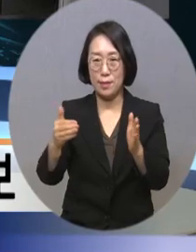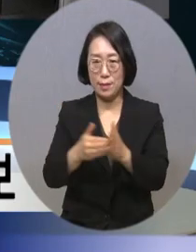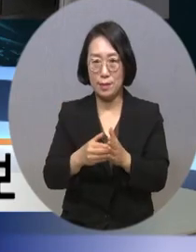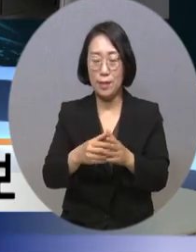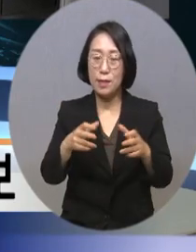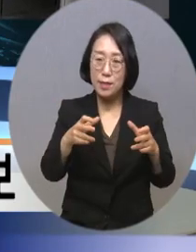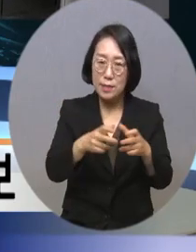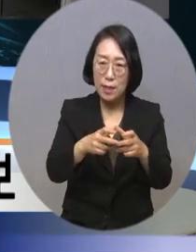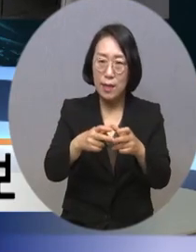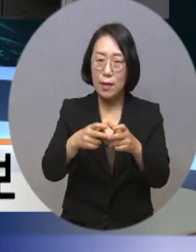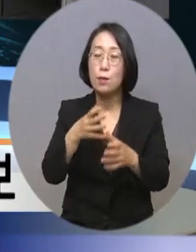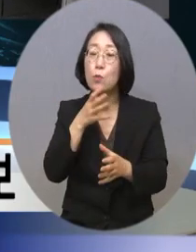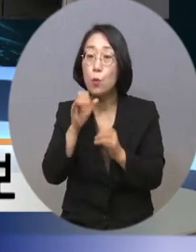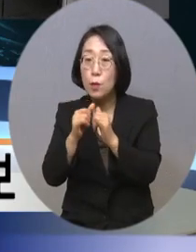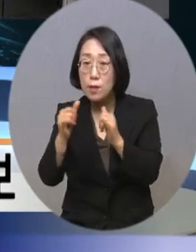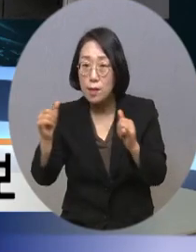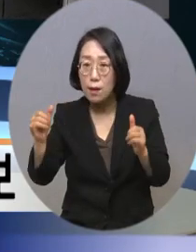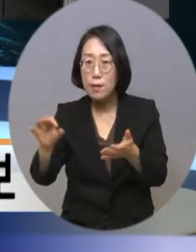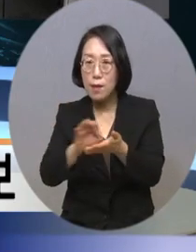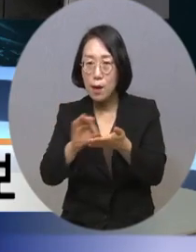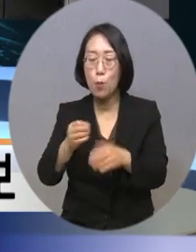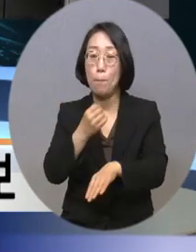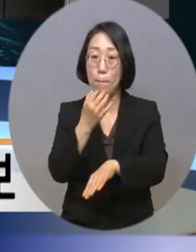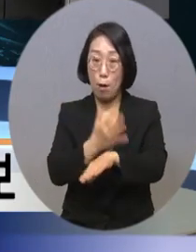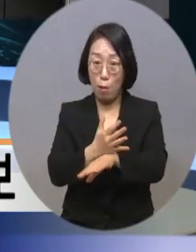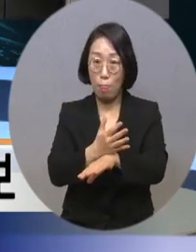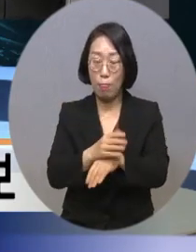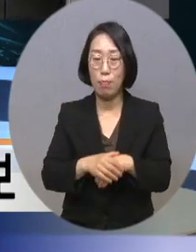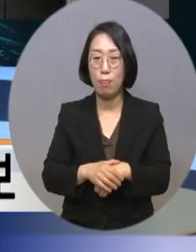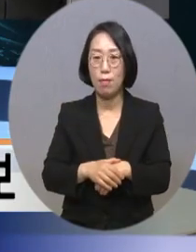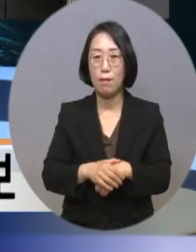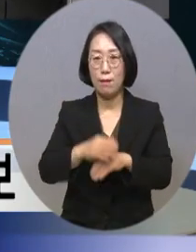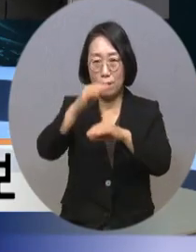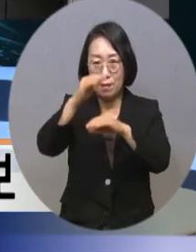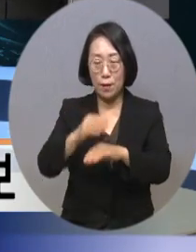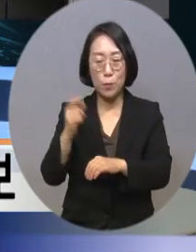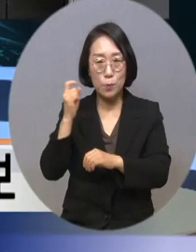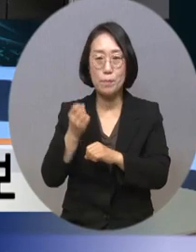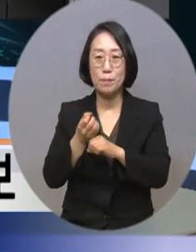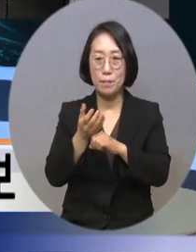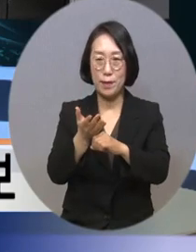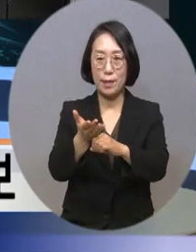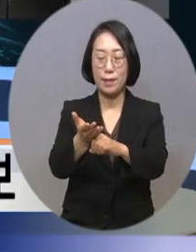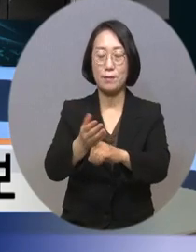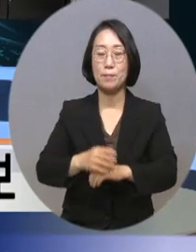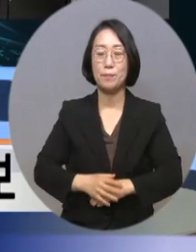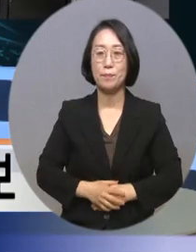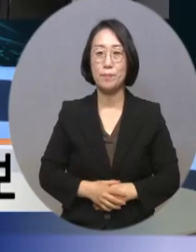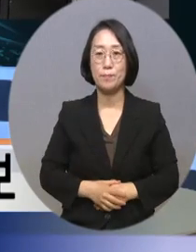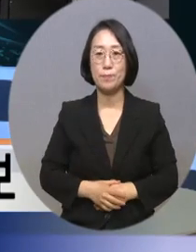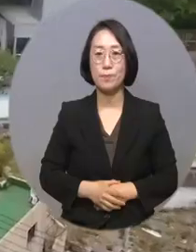이동이 편리해져 큰 호응을 얻고 있다고 하는데요. 그 목소리를 이영춘 기자가 들어봤습니다.